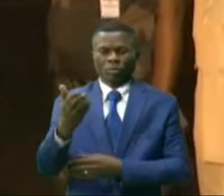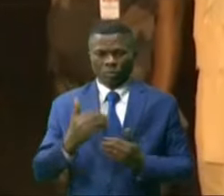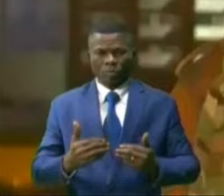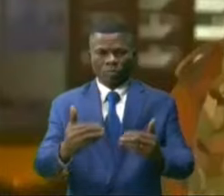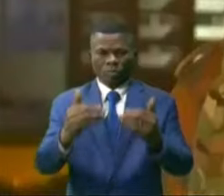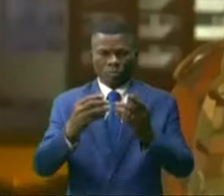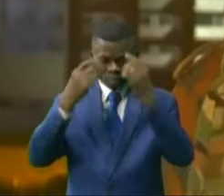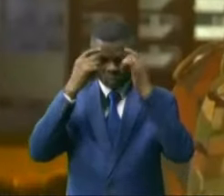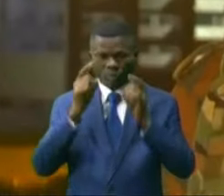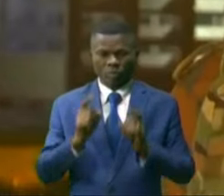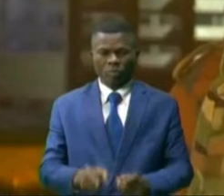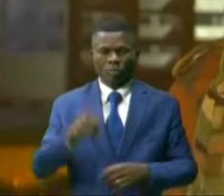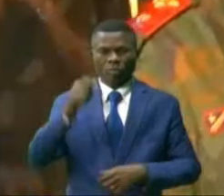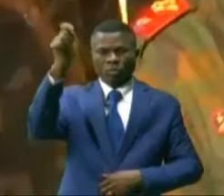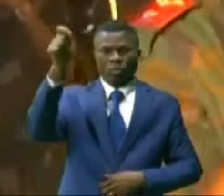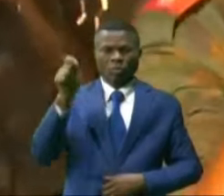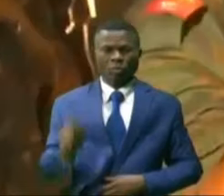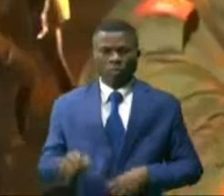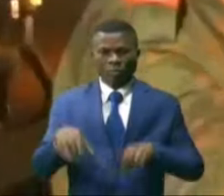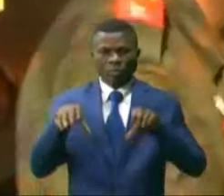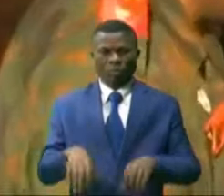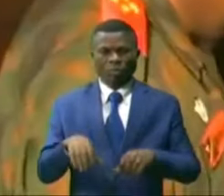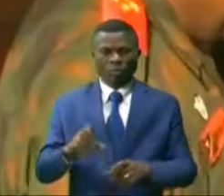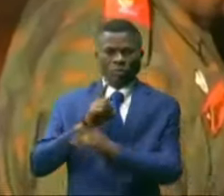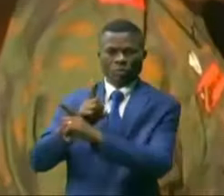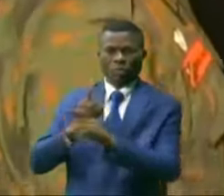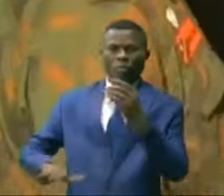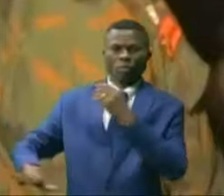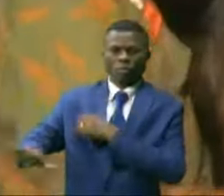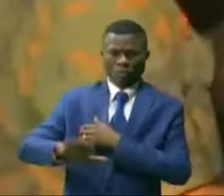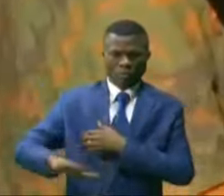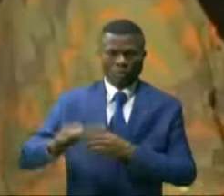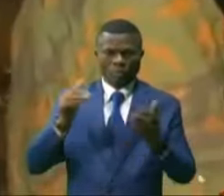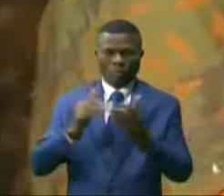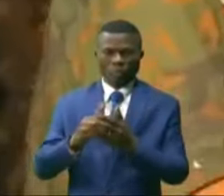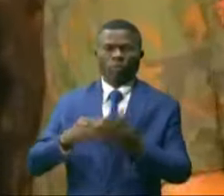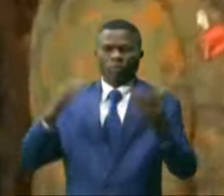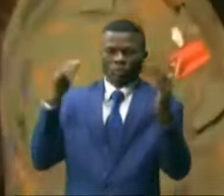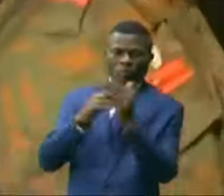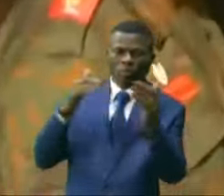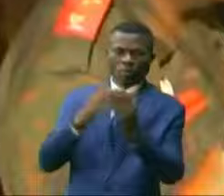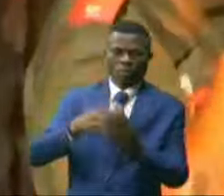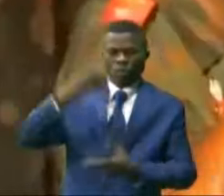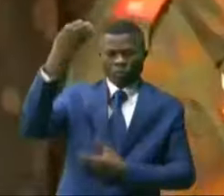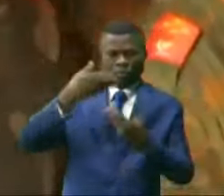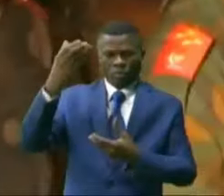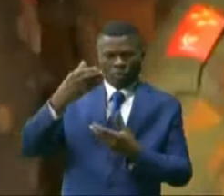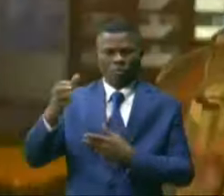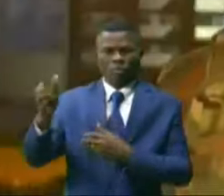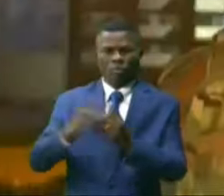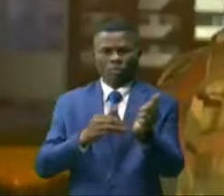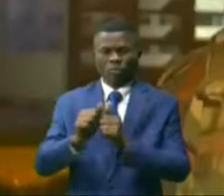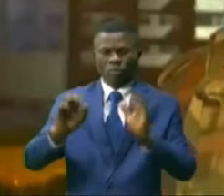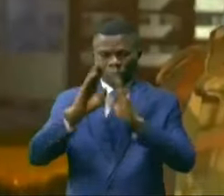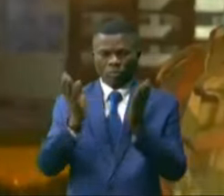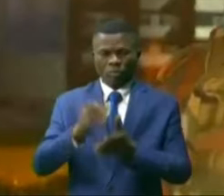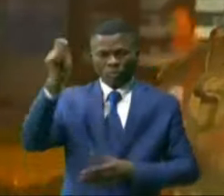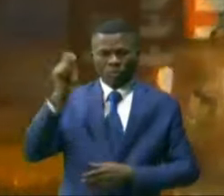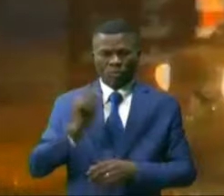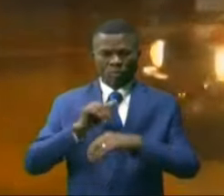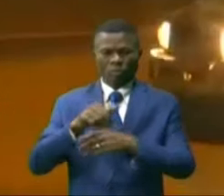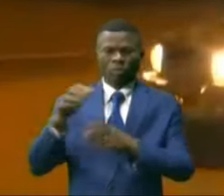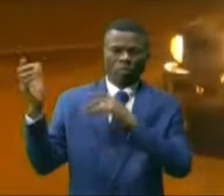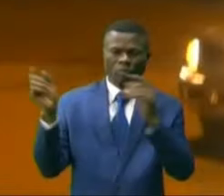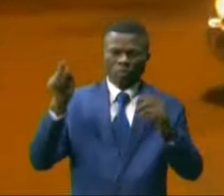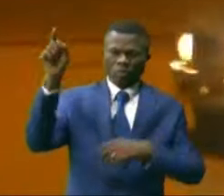la détermination des FARDC à défendre la nation face à l'agression du Rwanda et galvaniser les morales des troupes engagées aux différents